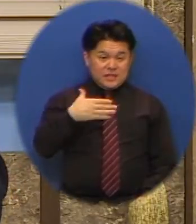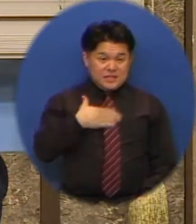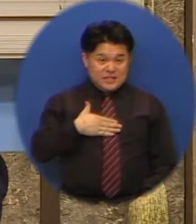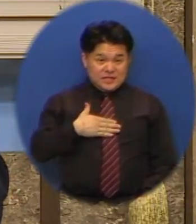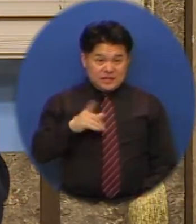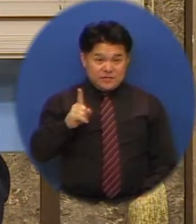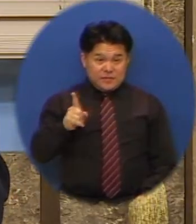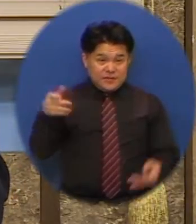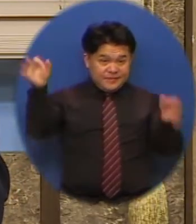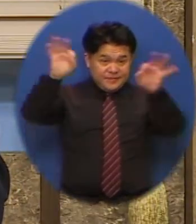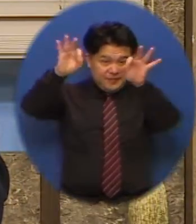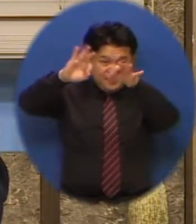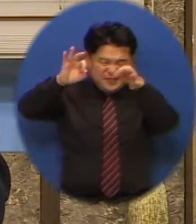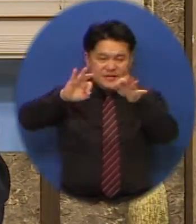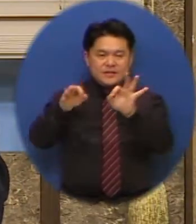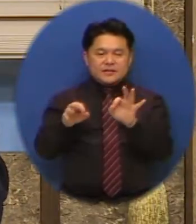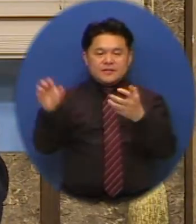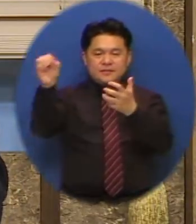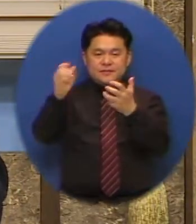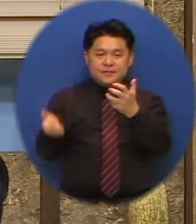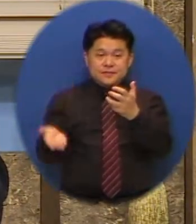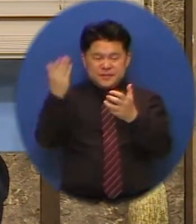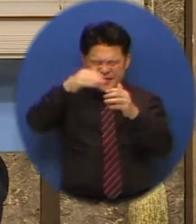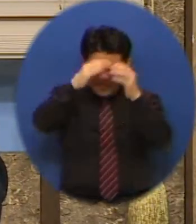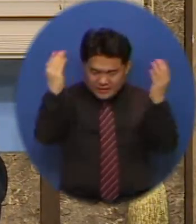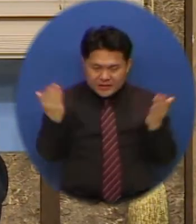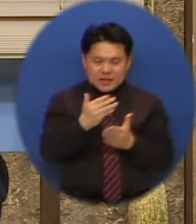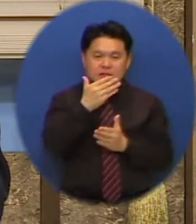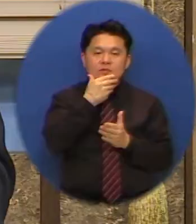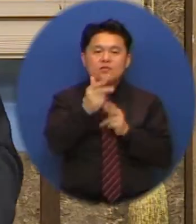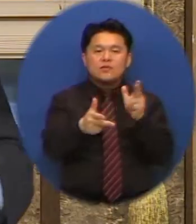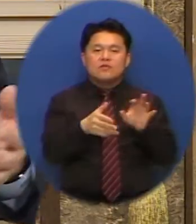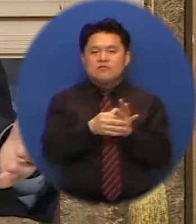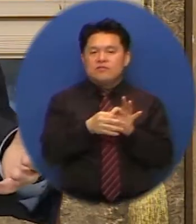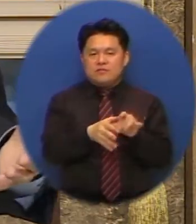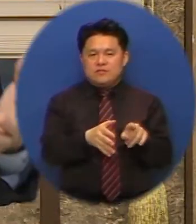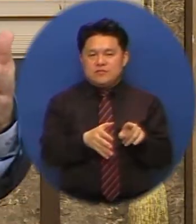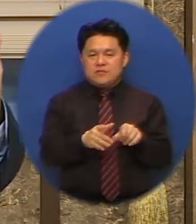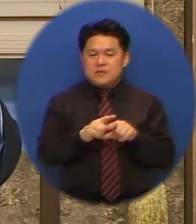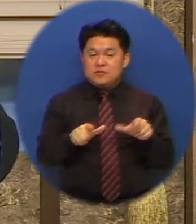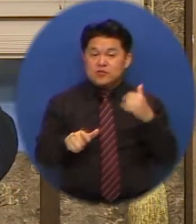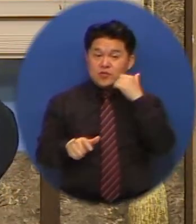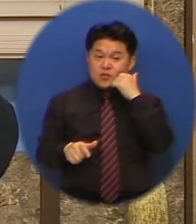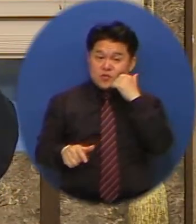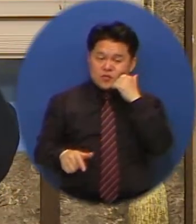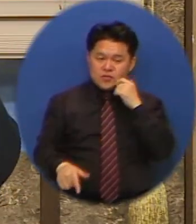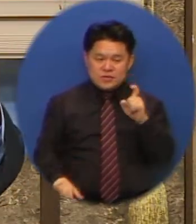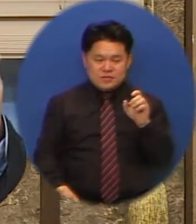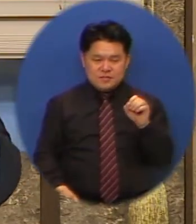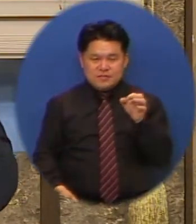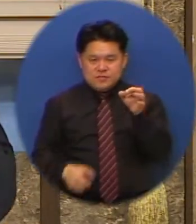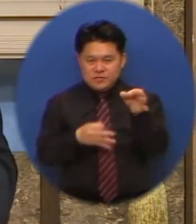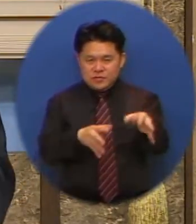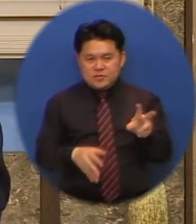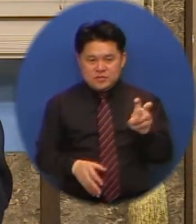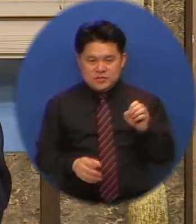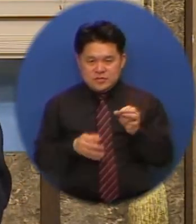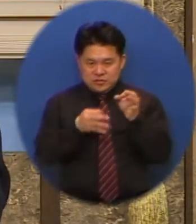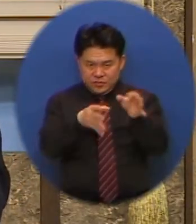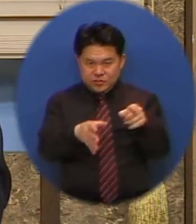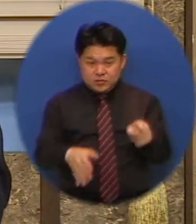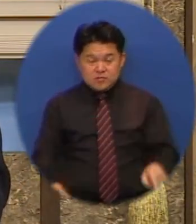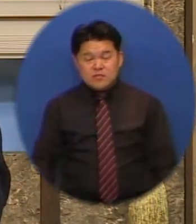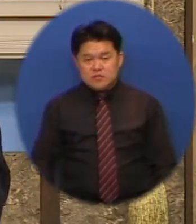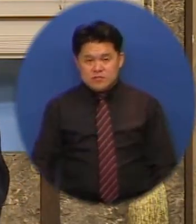펀딩의 한 80% 이상이 사실상 복지 사업입니다. 예. 네. 그래서 그 일반 이제 개미죠. 일반 사람들도